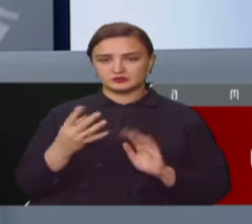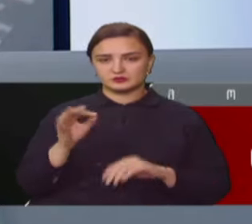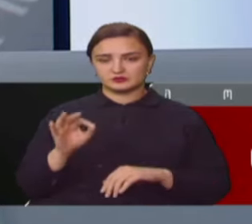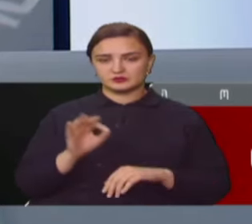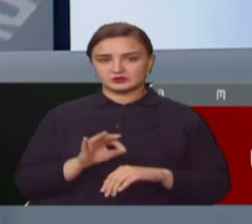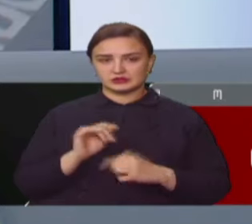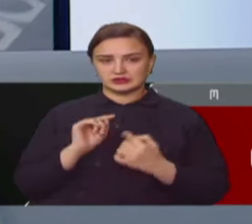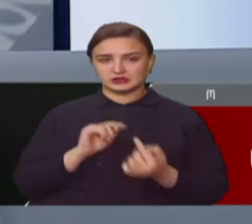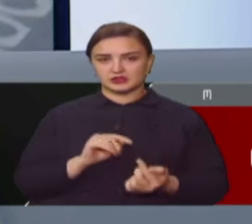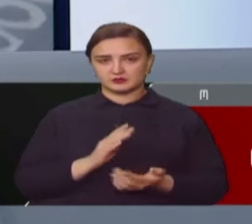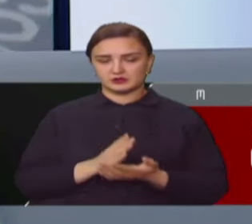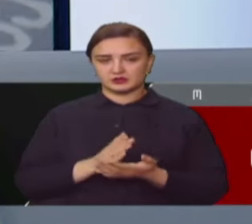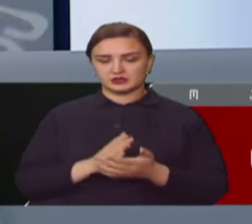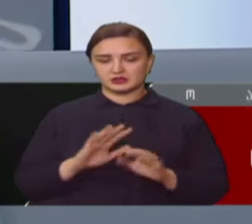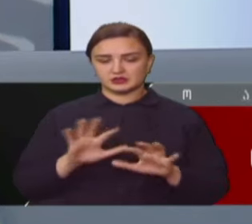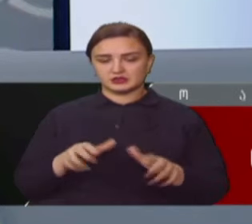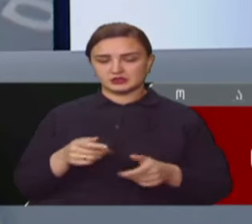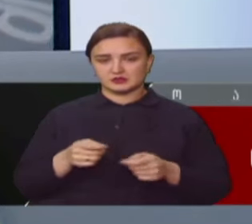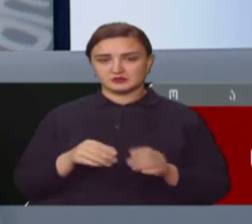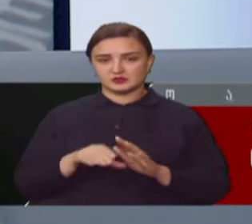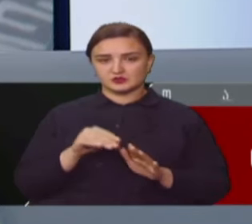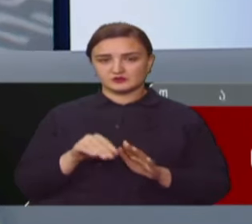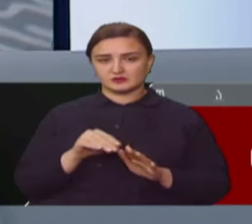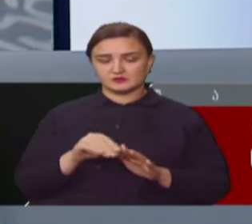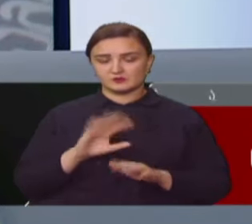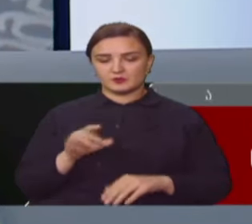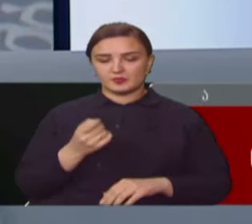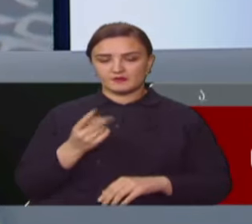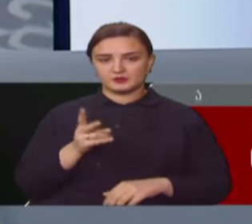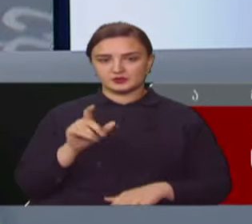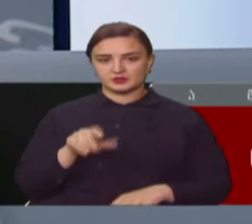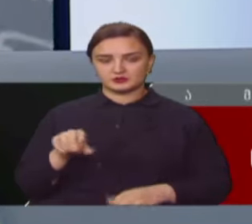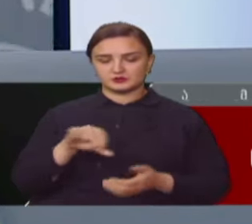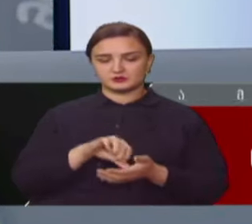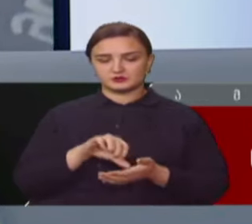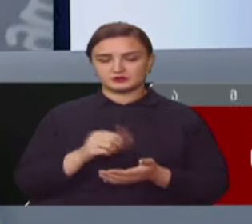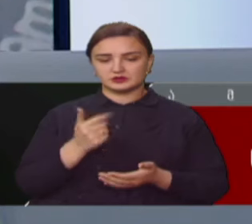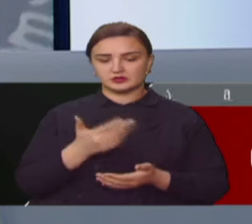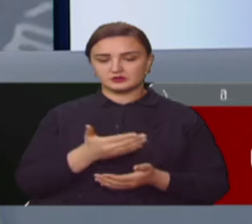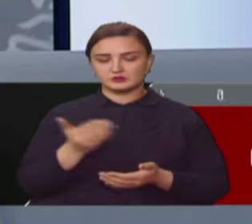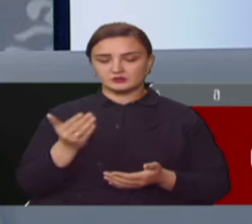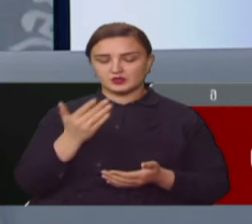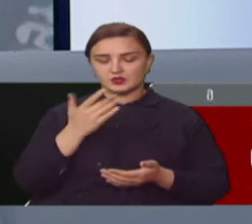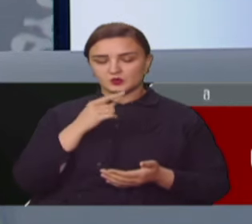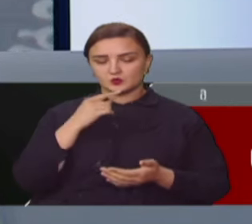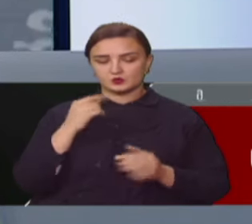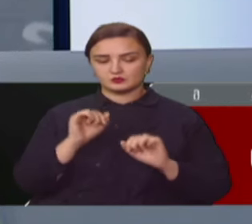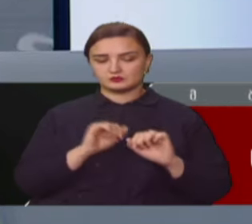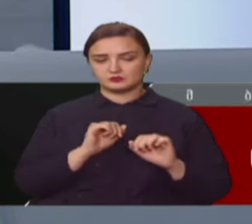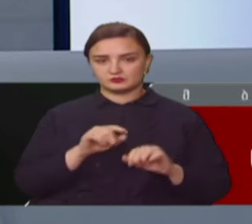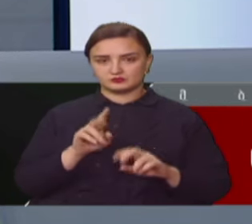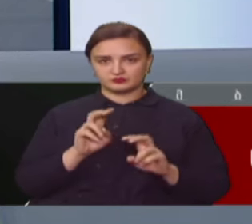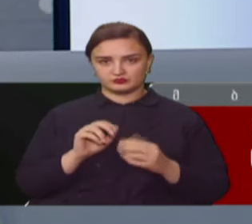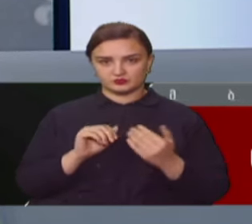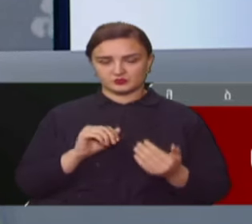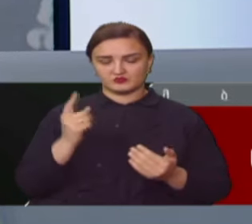49.94% კი წინააღმდეგია. საპრეზიდენტო არჩევნებში სულ 11 კანდიდატი მონაწილეობდა, მათგან რამდენიმე პრორუსული ინტერესების გამტარებლად მიიჩნევა.